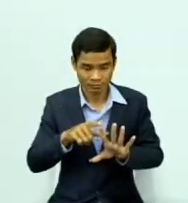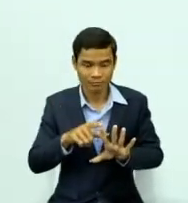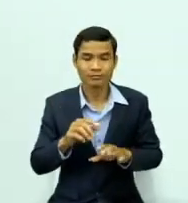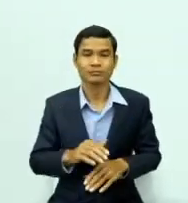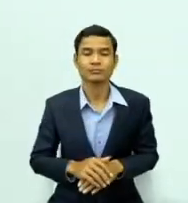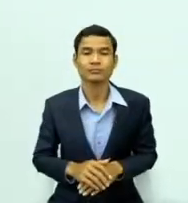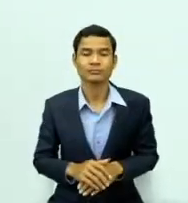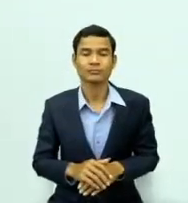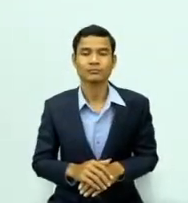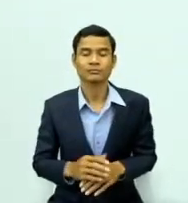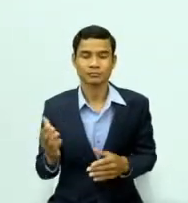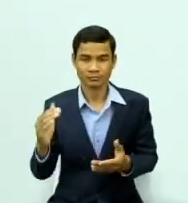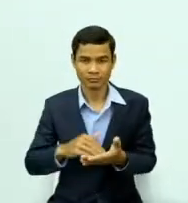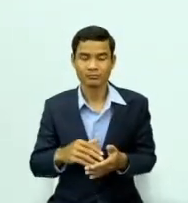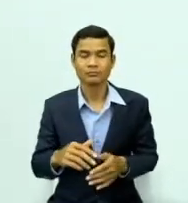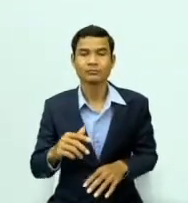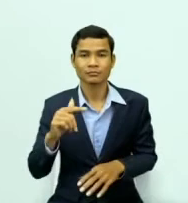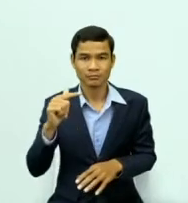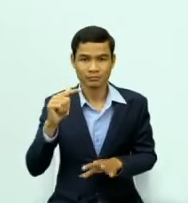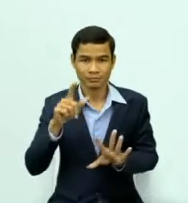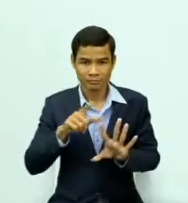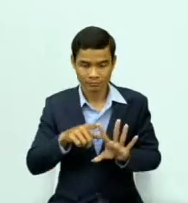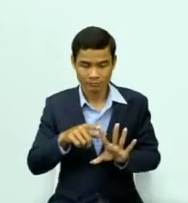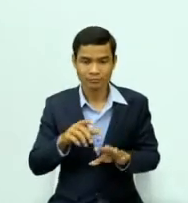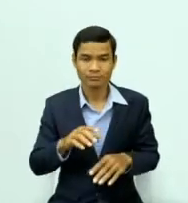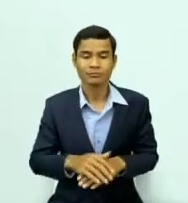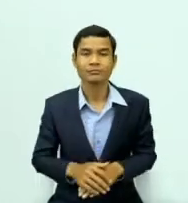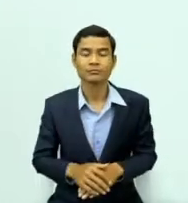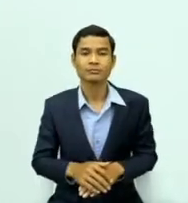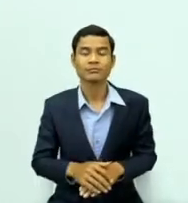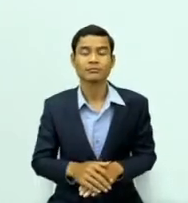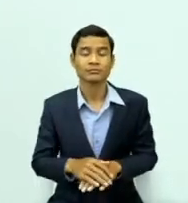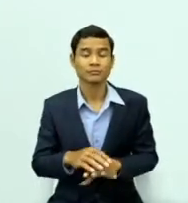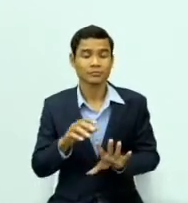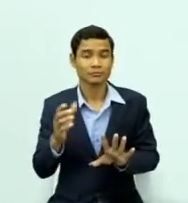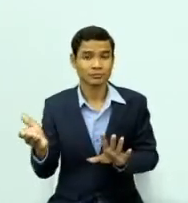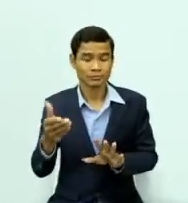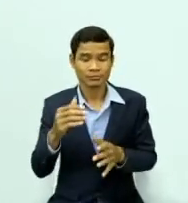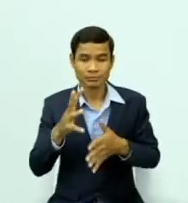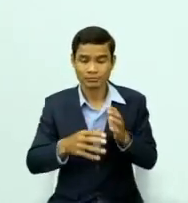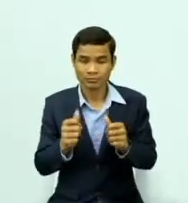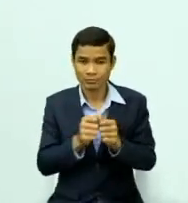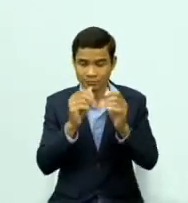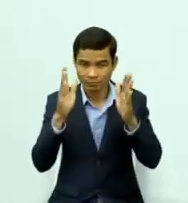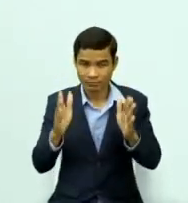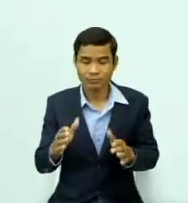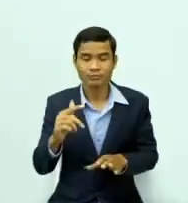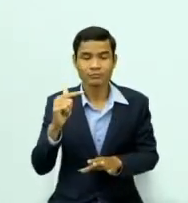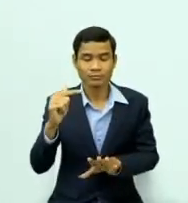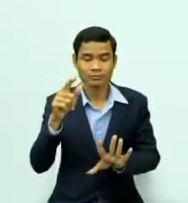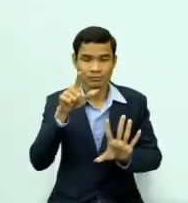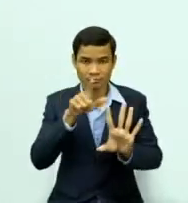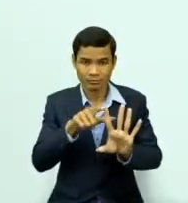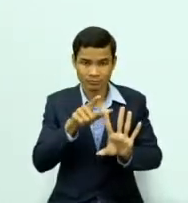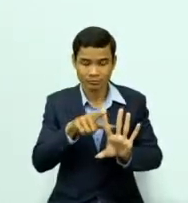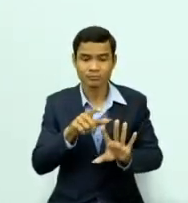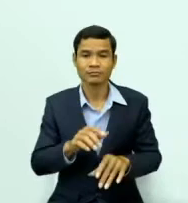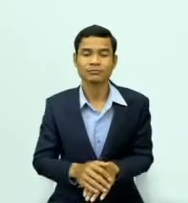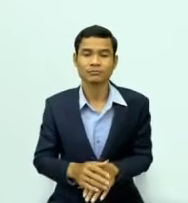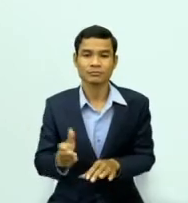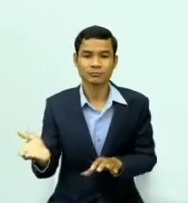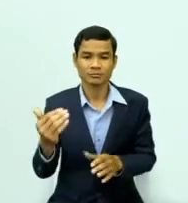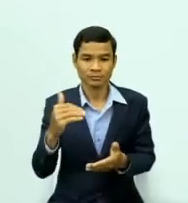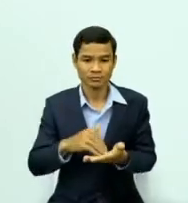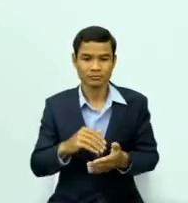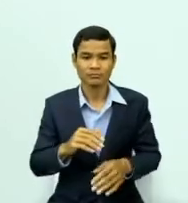Ngò. Đồng tiết. Ngò. Chà con chưa rung thai chỉ mùi nè cừu. Ngò. Chà mà